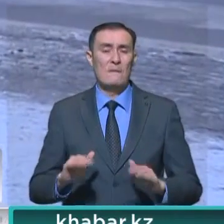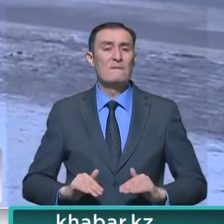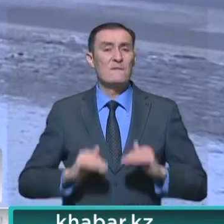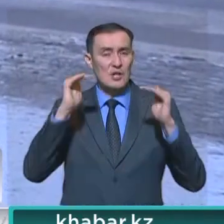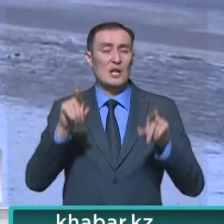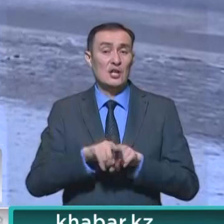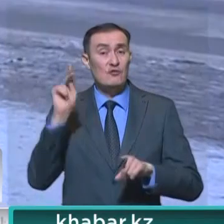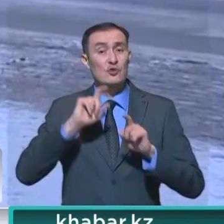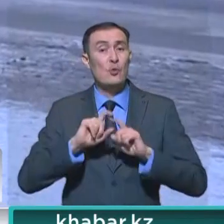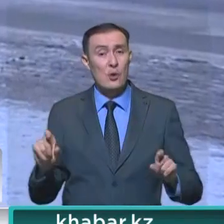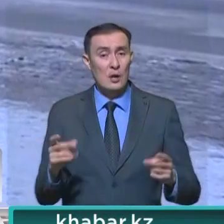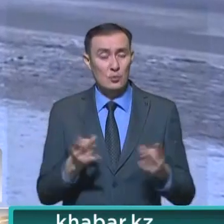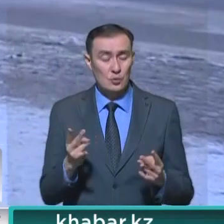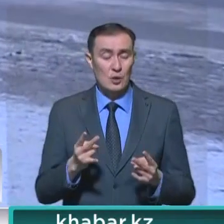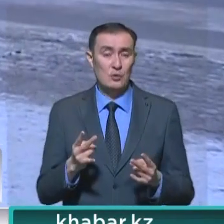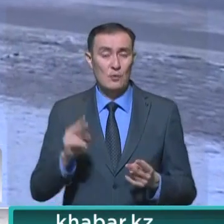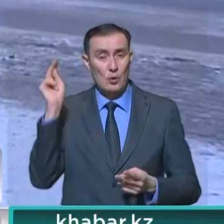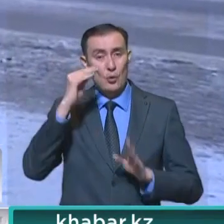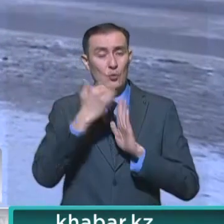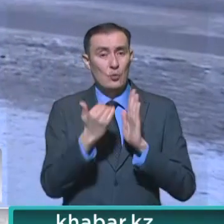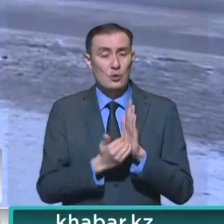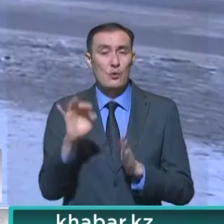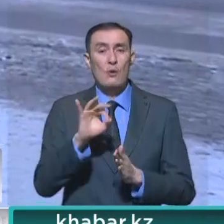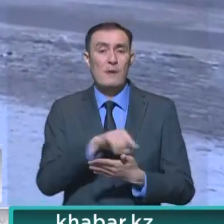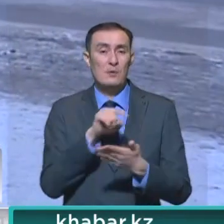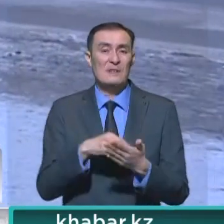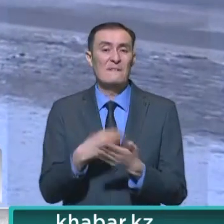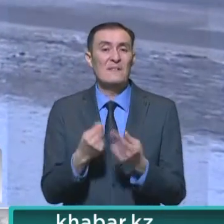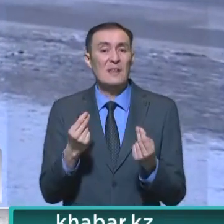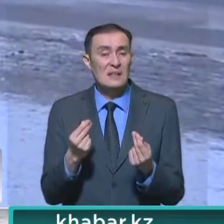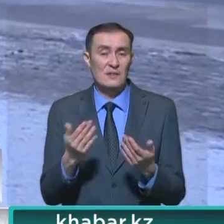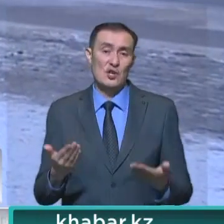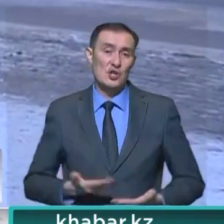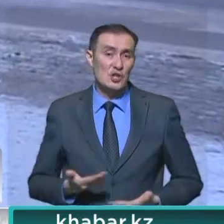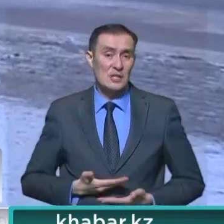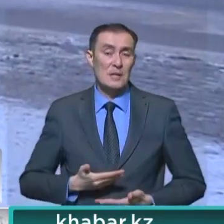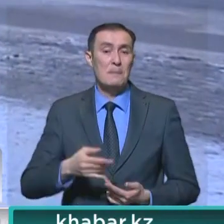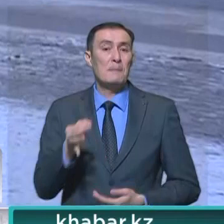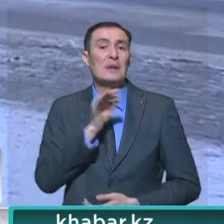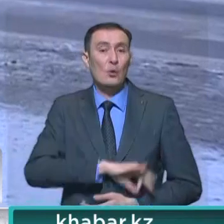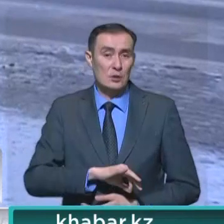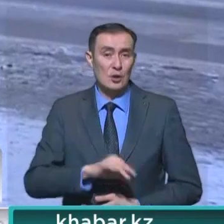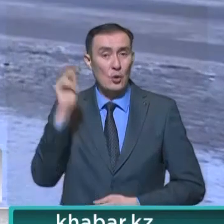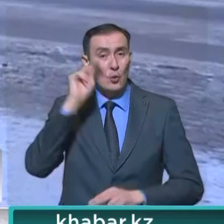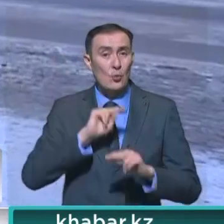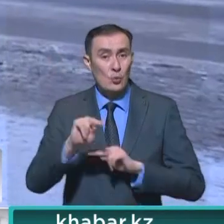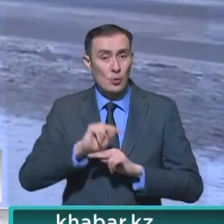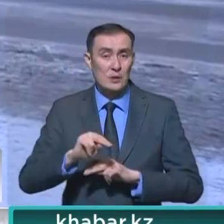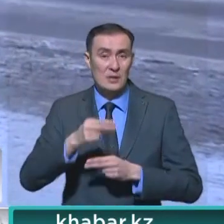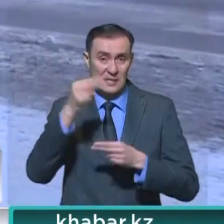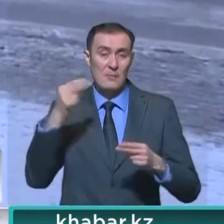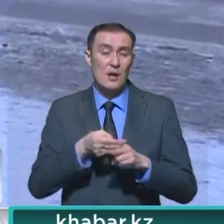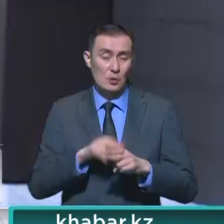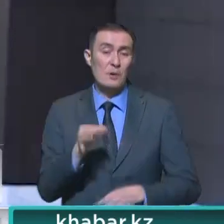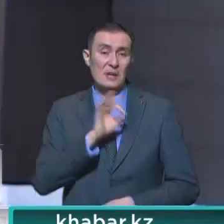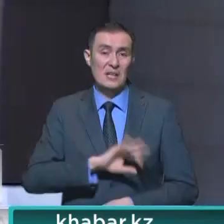и в школе, чтобы были уроки по финансам, по там жизненно пригодные уроки, которые